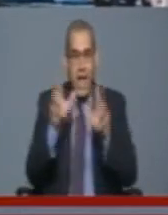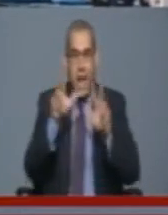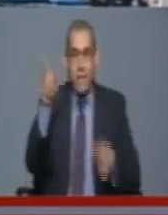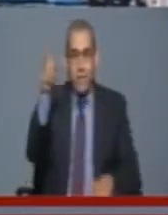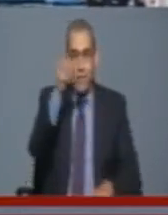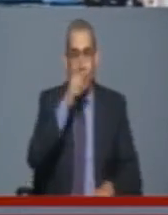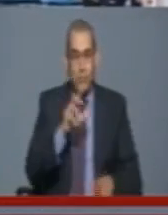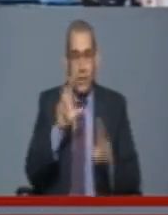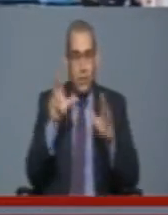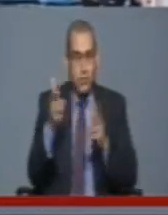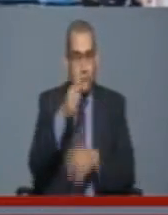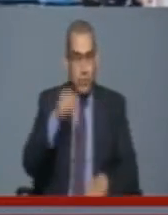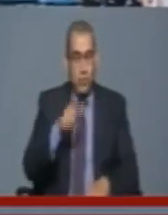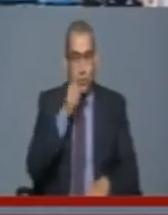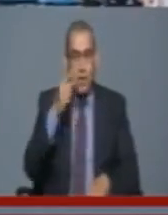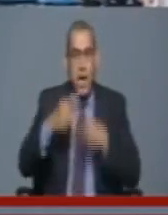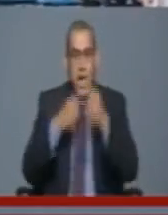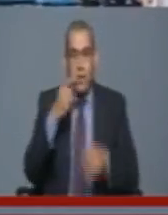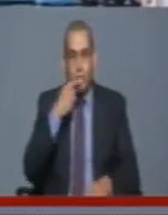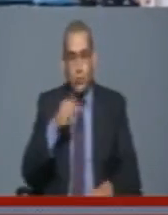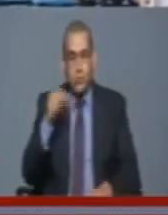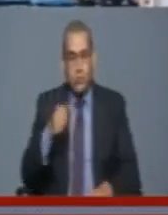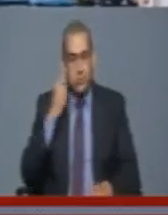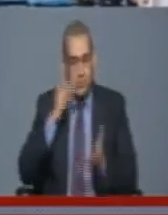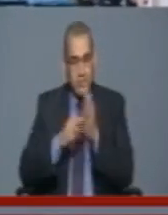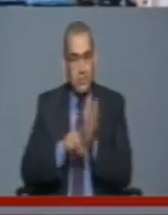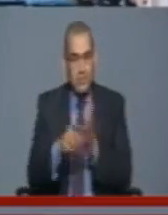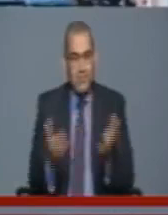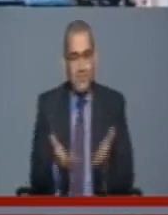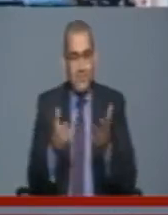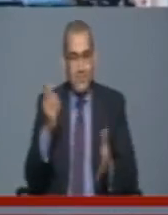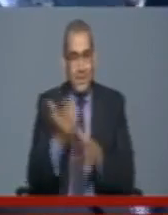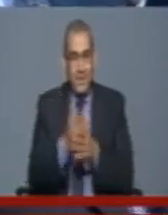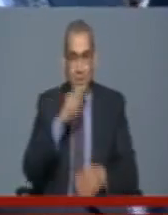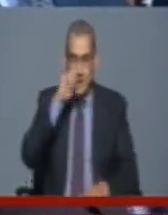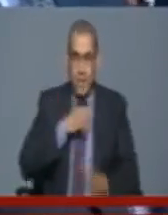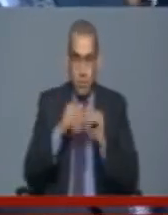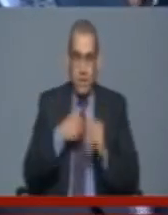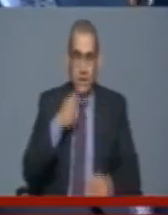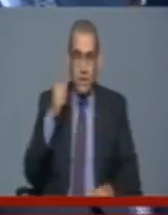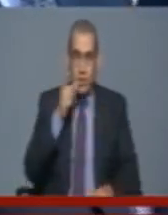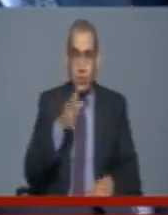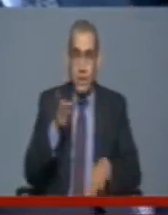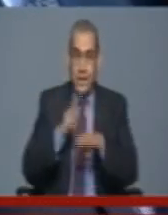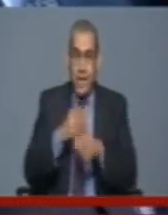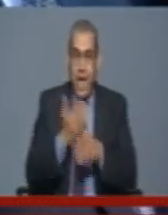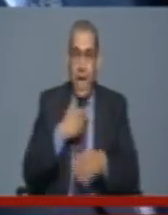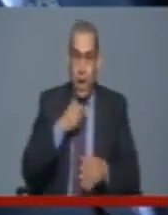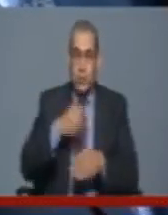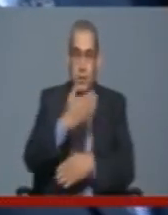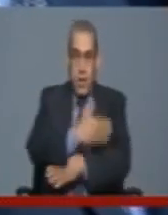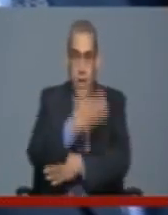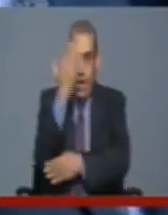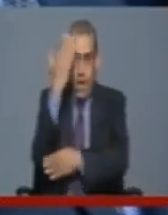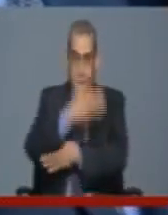القنوات قامت بدور عشان تسيء لينا. بقول تاني، معبر رفح لم يغلق